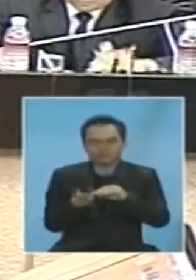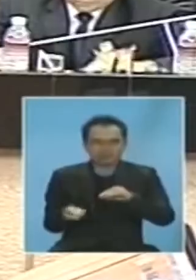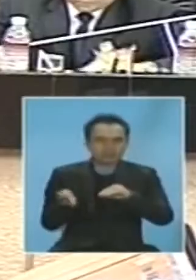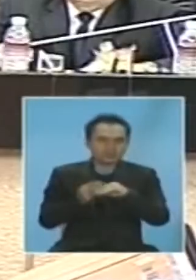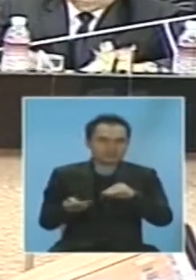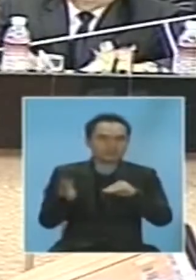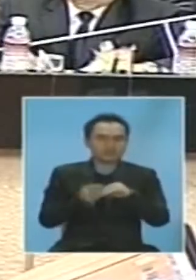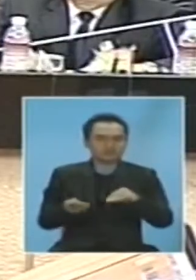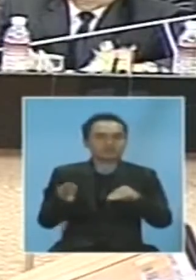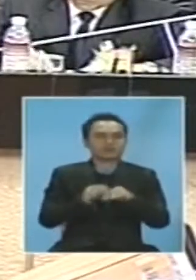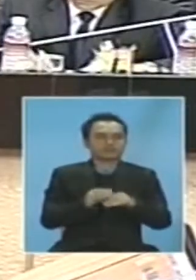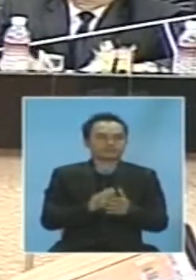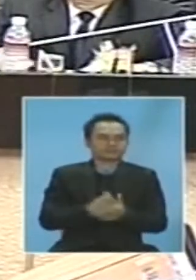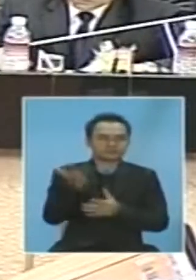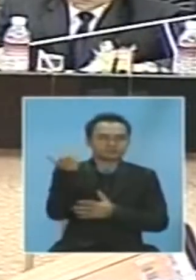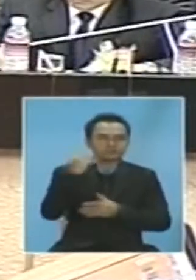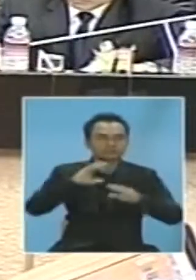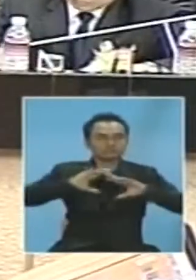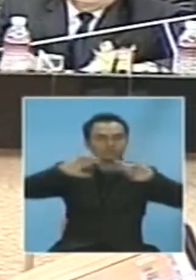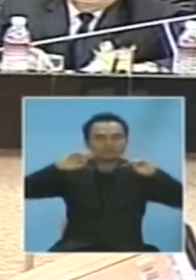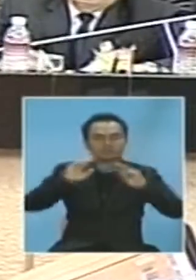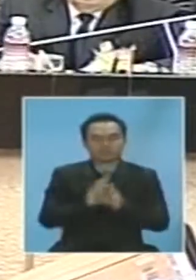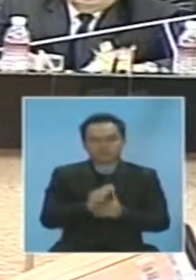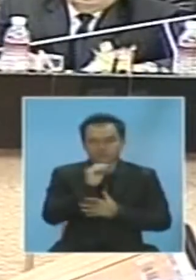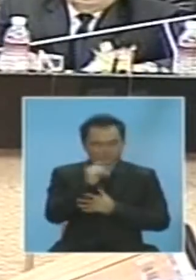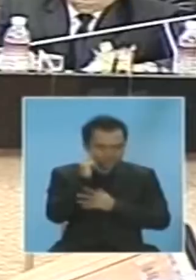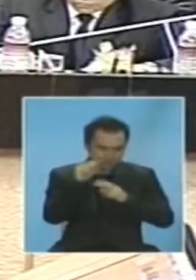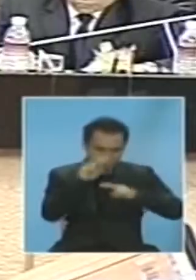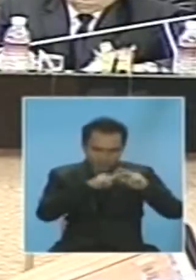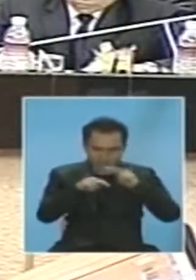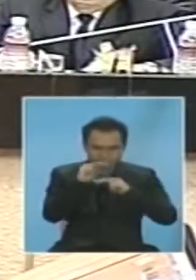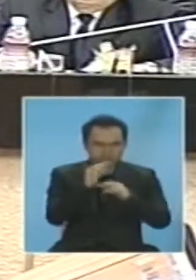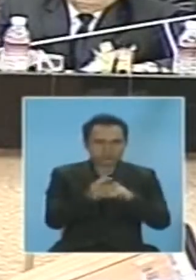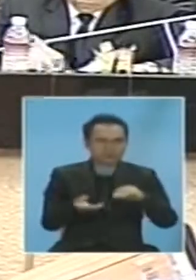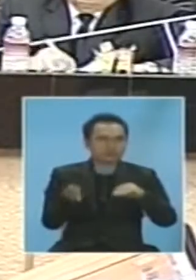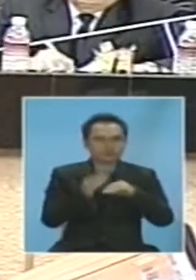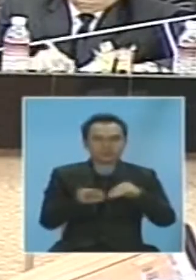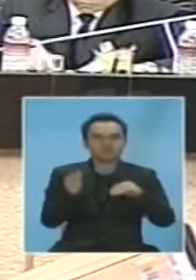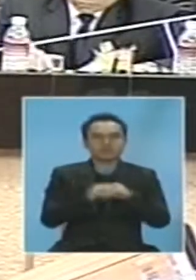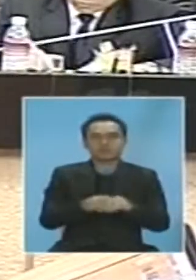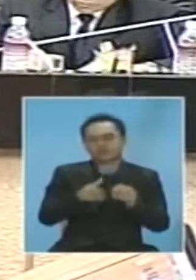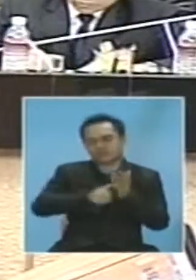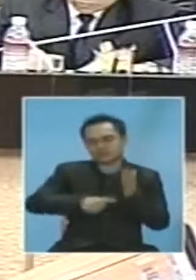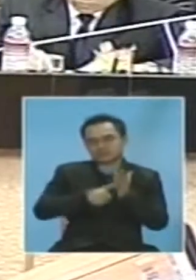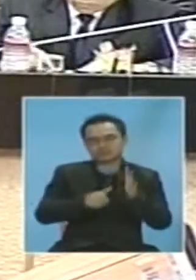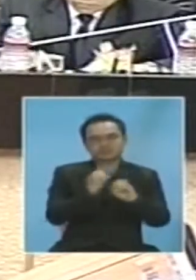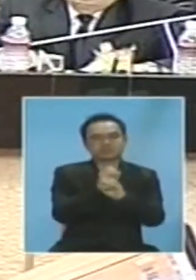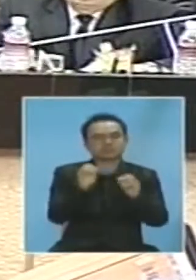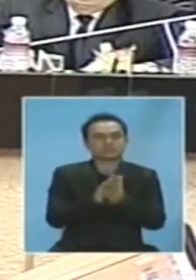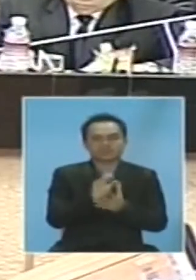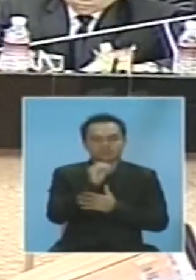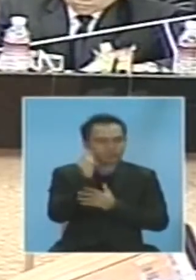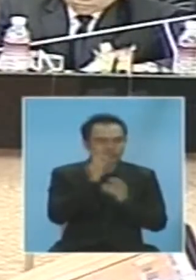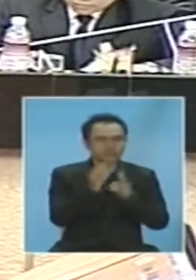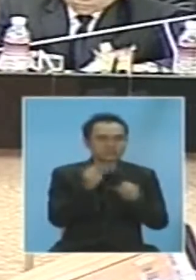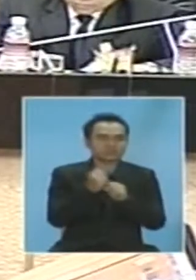เห็นได้ว่าช่วงที่รัฐบาลที่ฉันรับผิดชอบอยู่นั้นนอกจากจะไม่มีการเพิ่มประเภทภาษีแล้วกับลดอัต